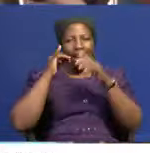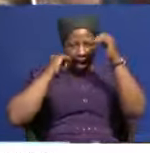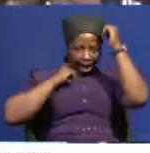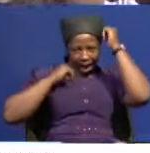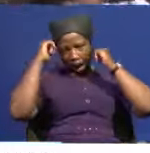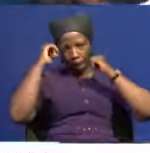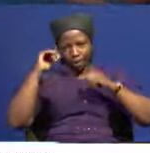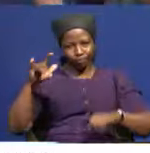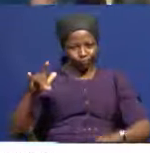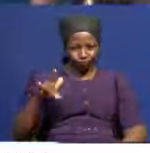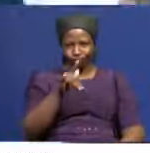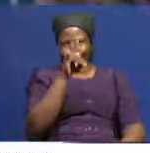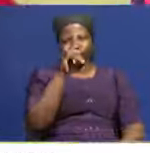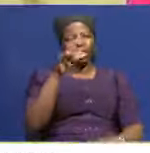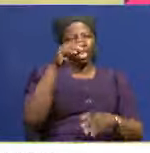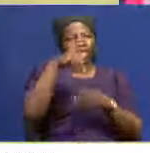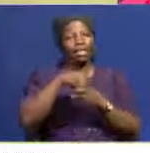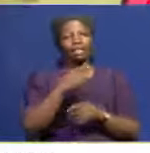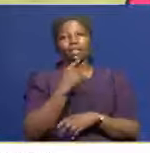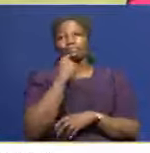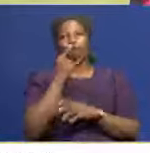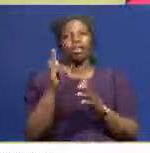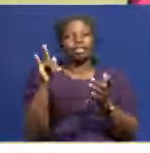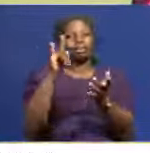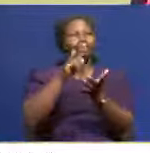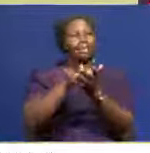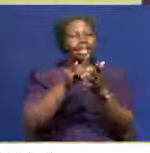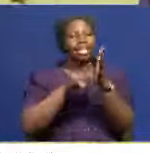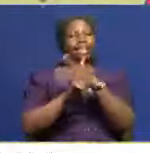cha kikosi hicho cha Moi mtaani Eastleigh, Nairobi.